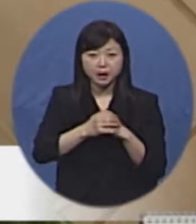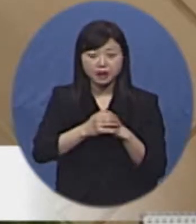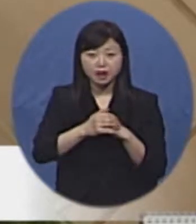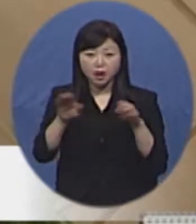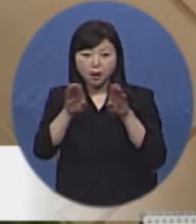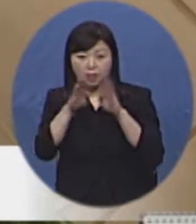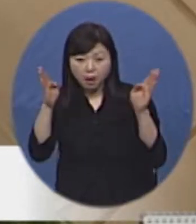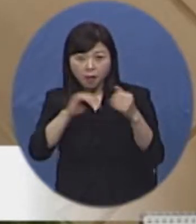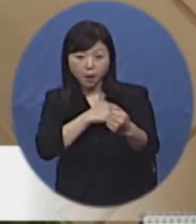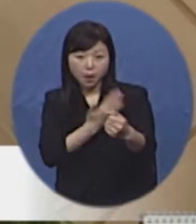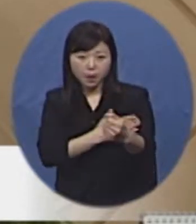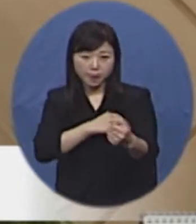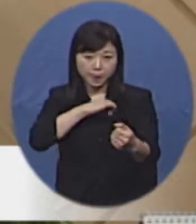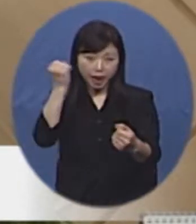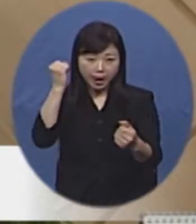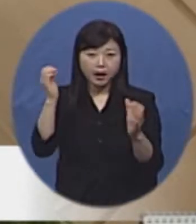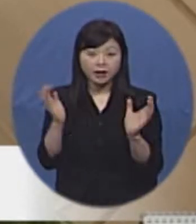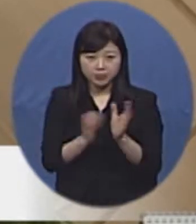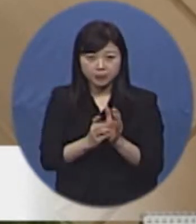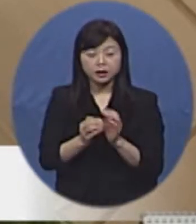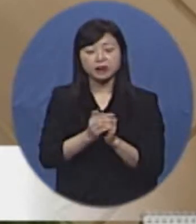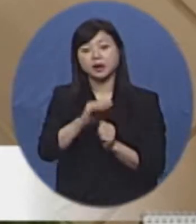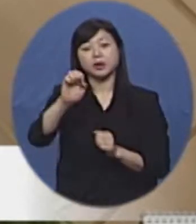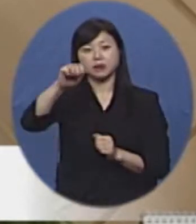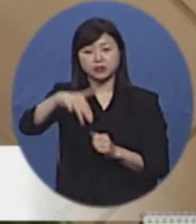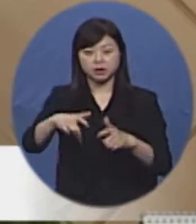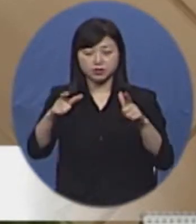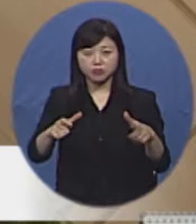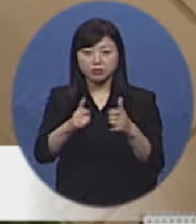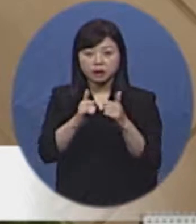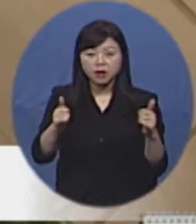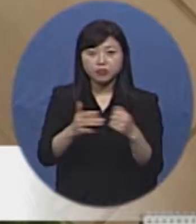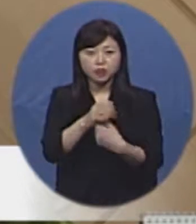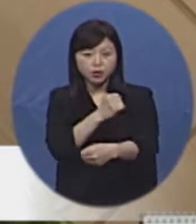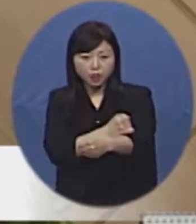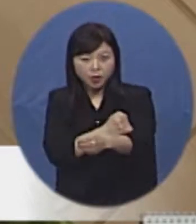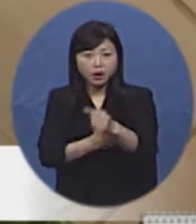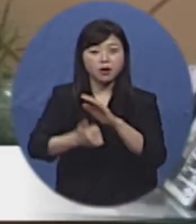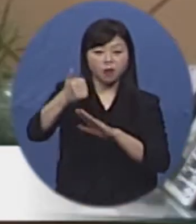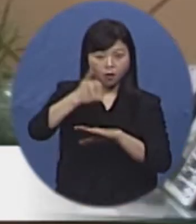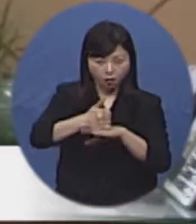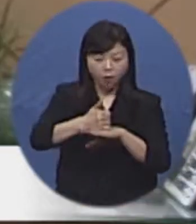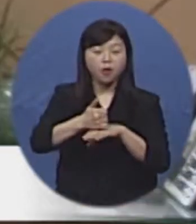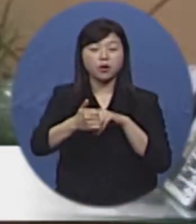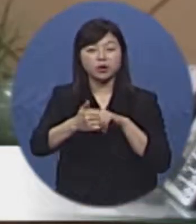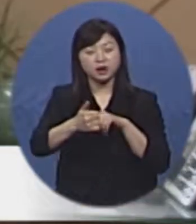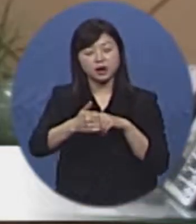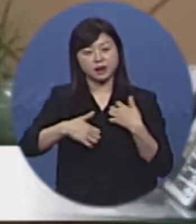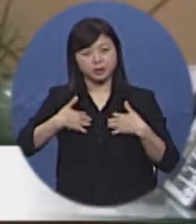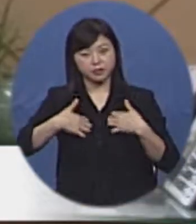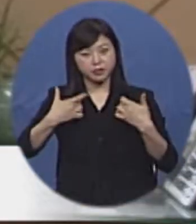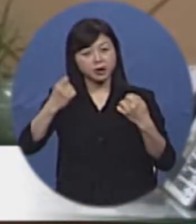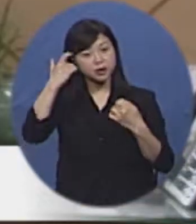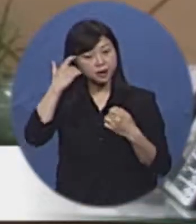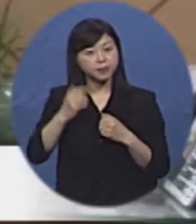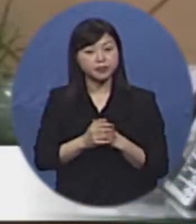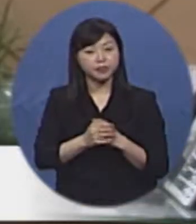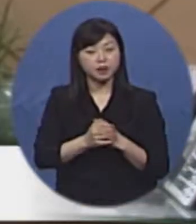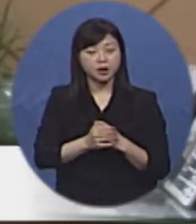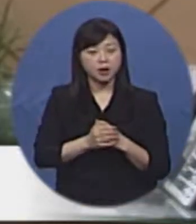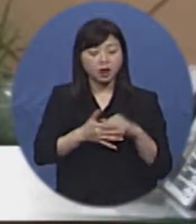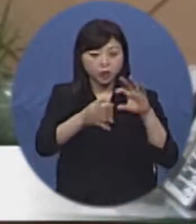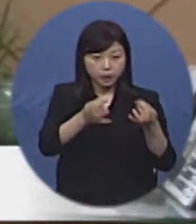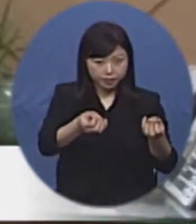평창 국민들의 어떤 그 큰 성과고 네. 또 쾌거라고 저는 생각합니다. 네. 올림픽과